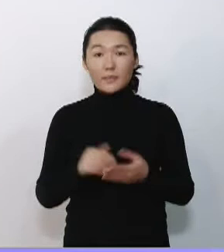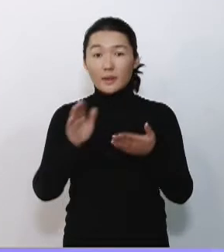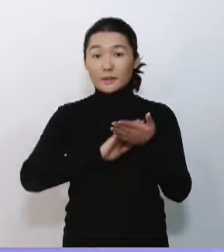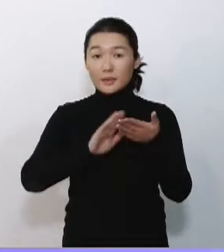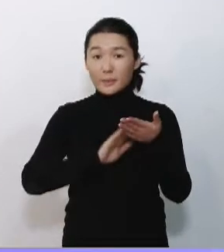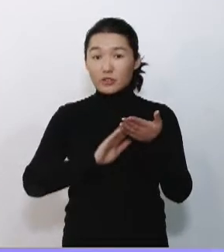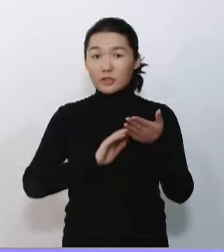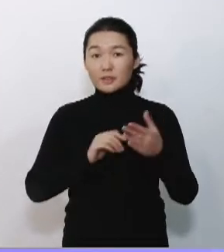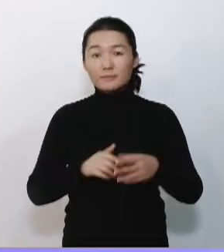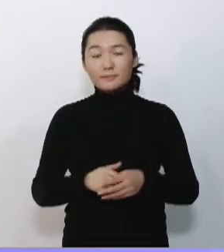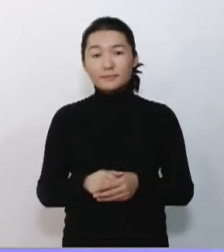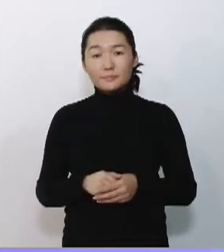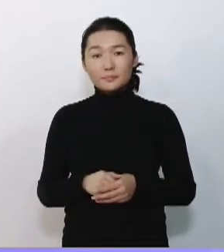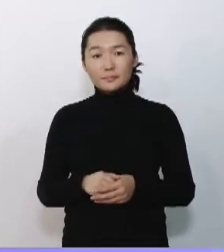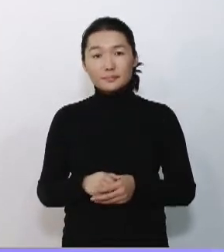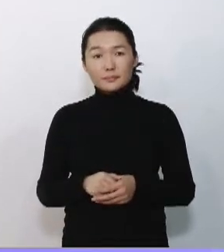Запишите.